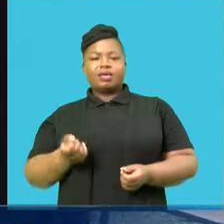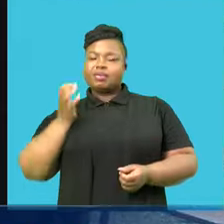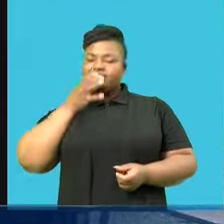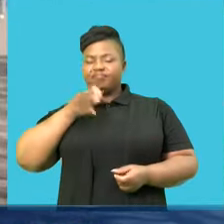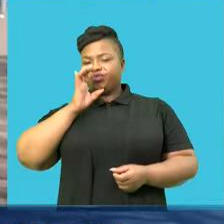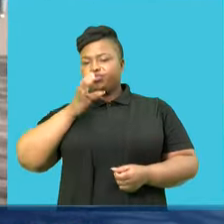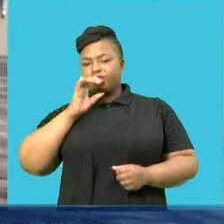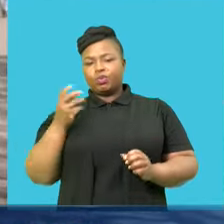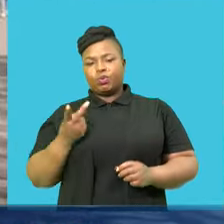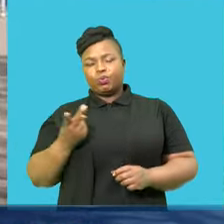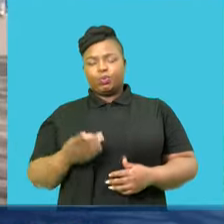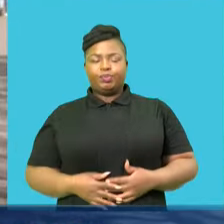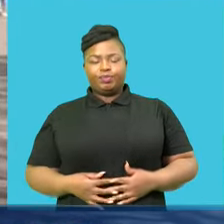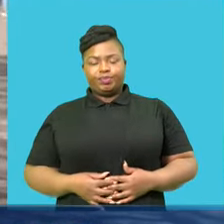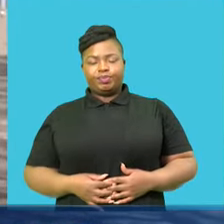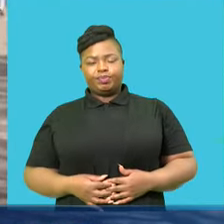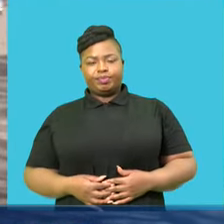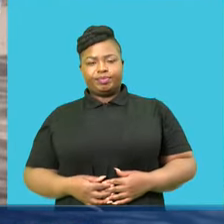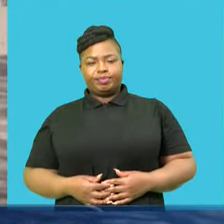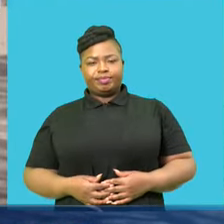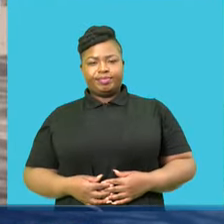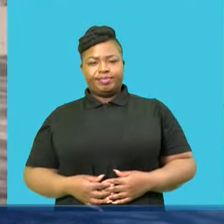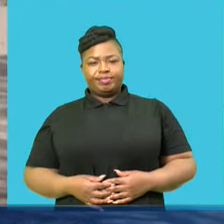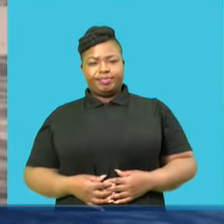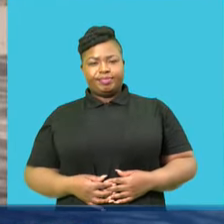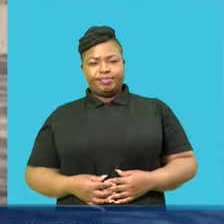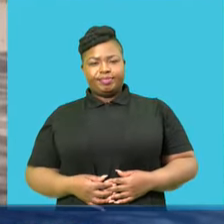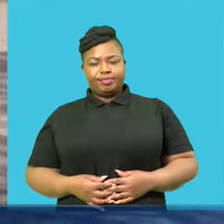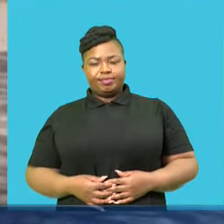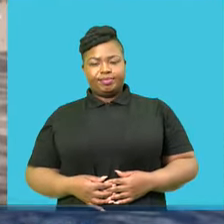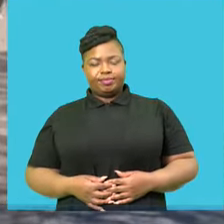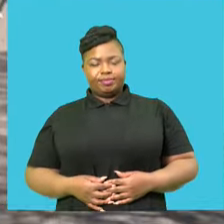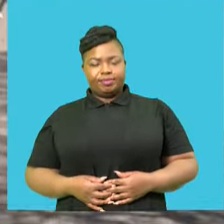nokuphuzwayo. Ezindabeni zeSoweto TV, nginokulunga Mthembu ngiseZondi.